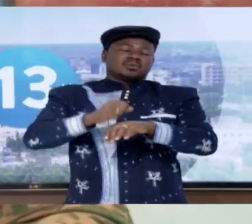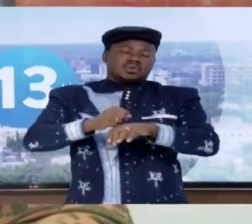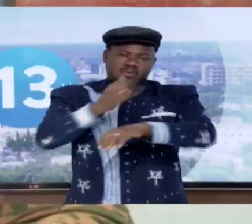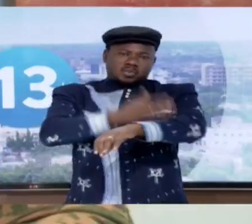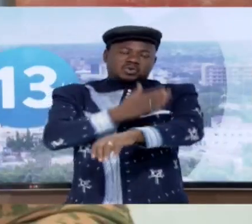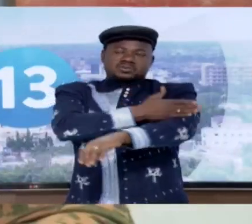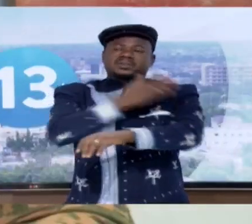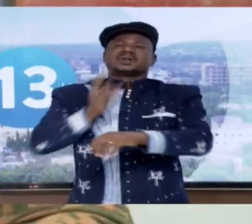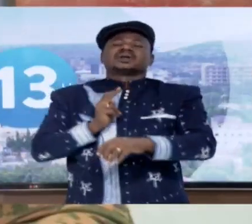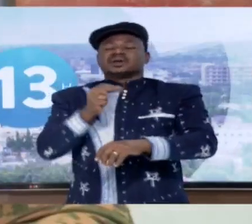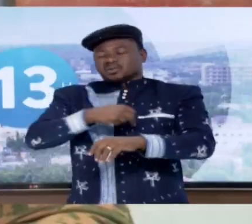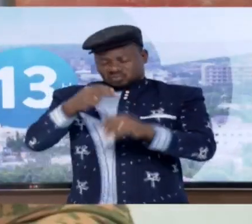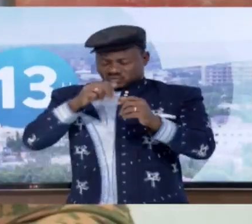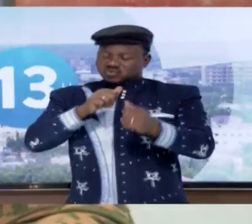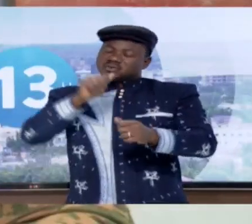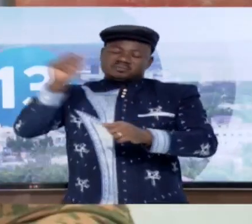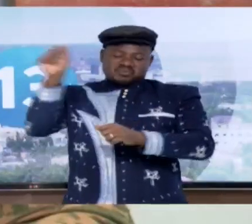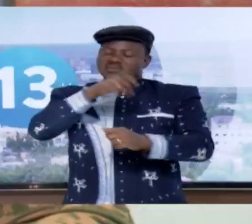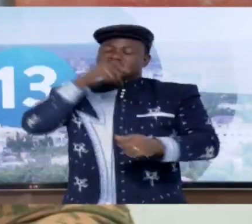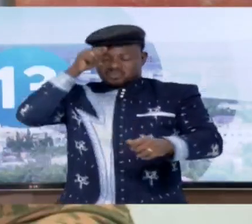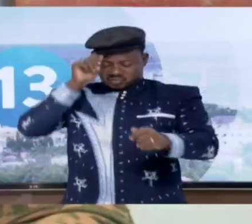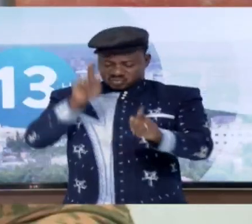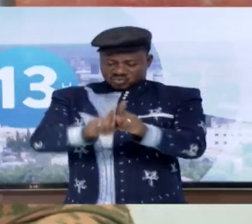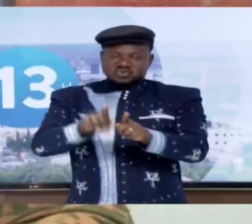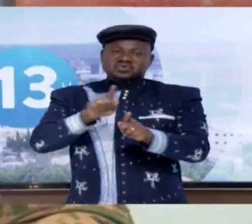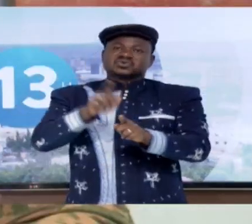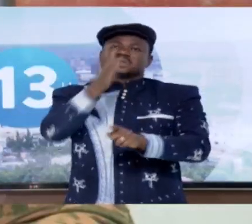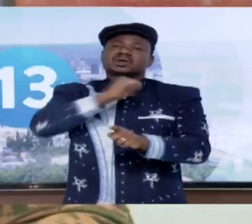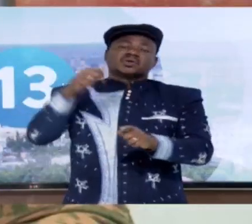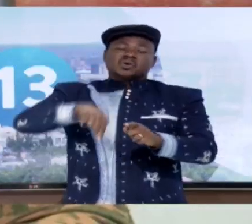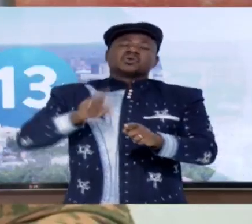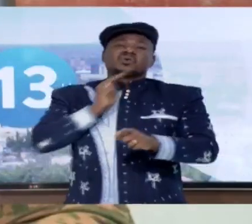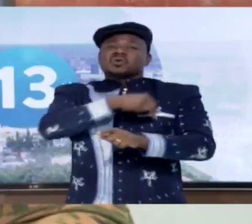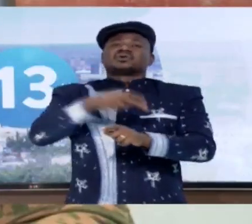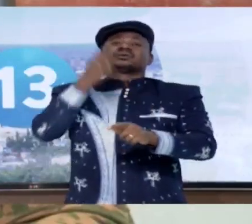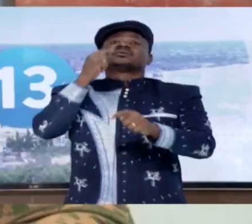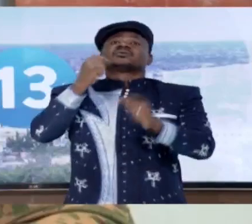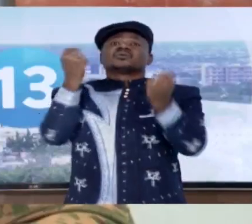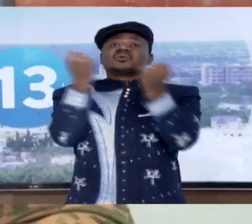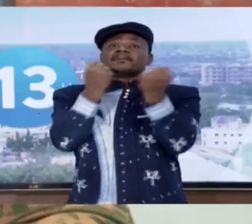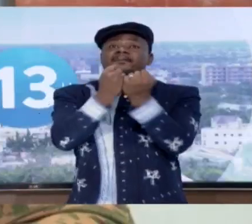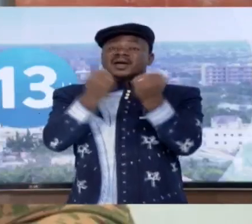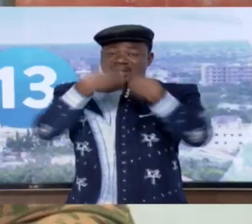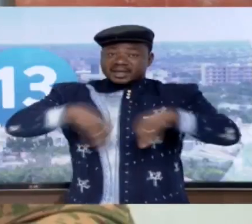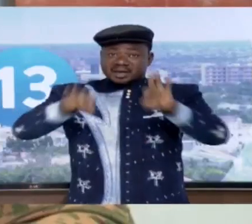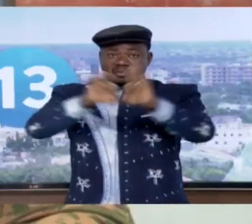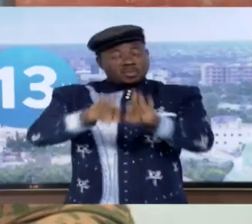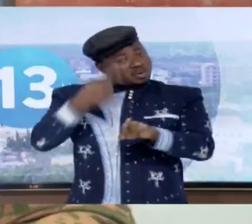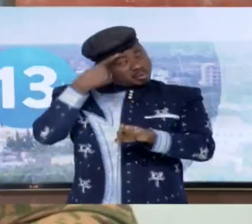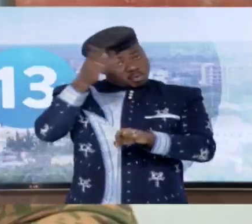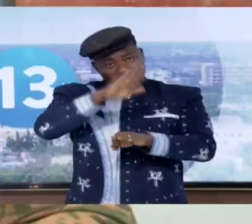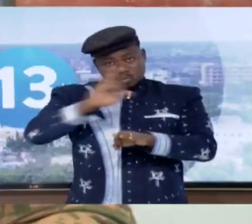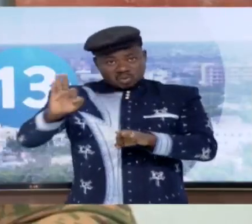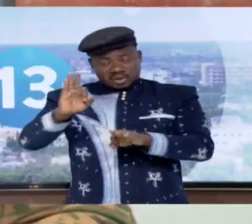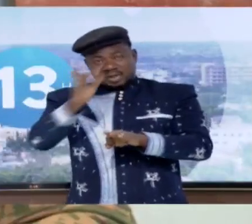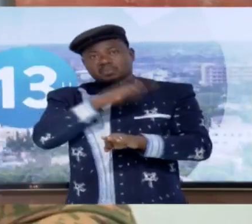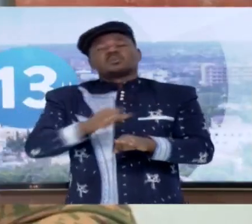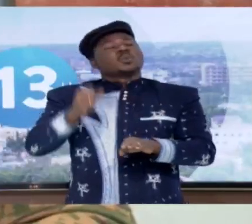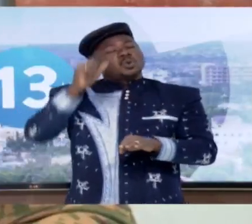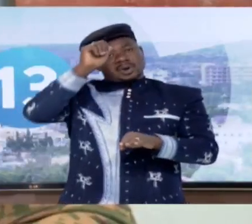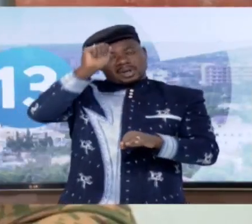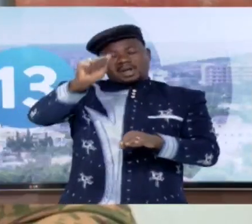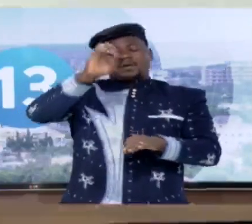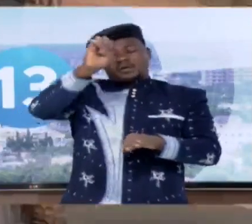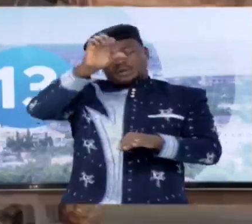sommes rassurés plus que jamais que le combat que nous menons est noble pour le Burkina Faso, pour l'AES et pour l'Afrique